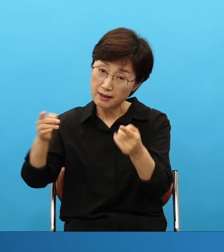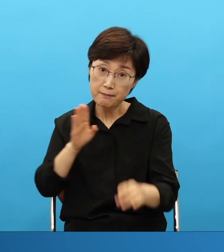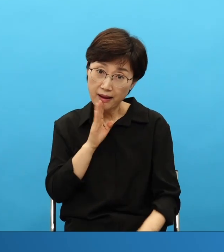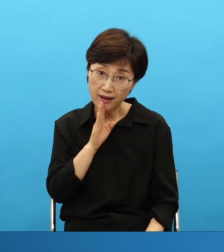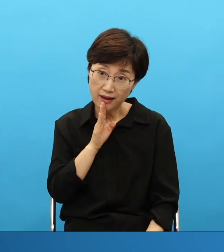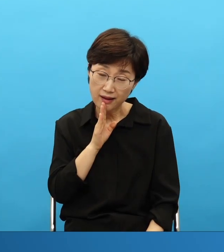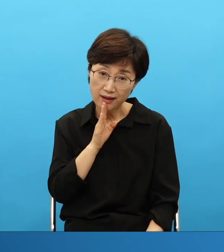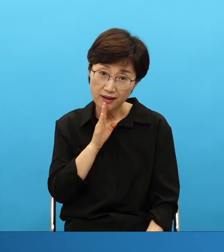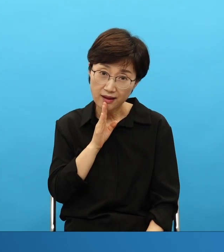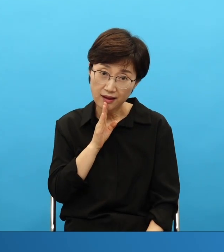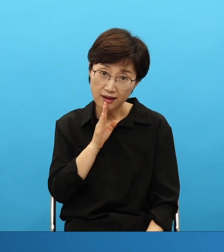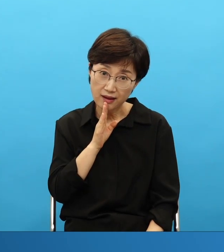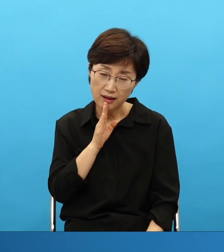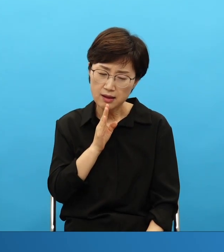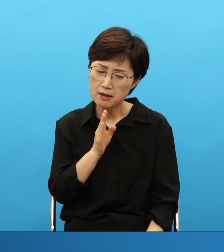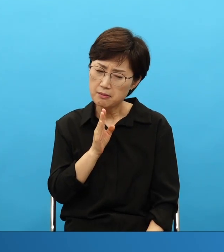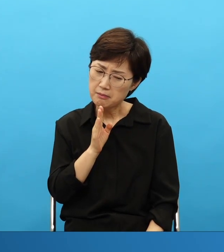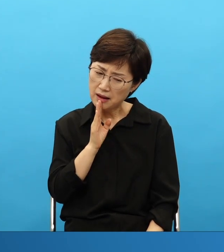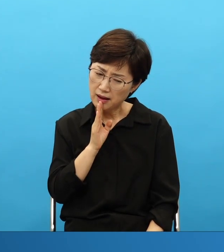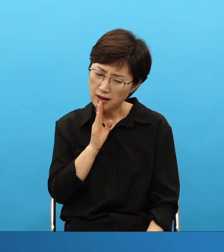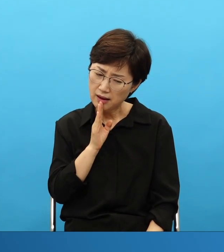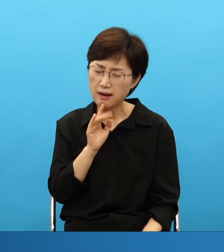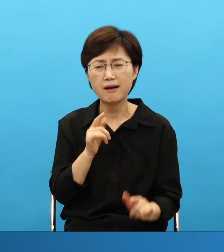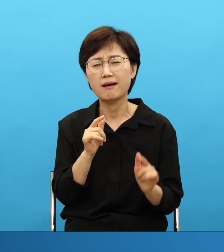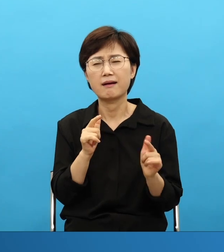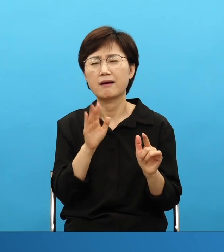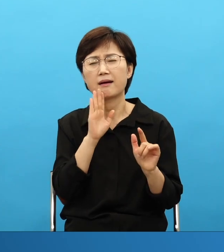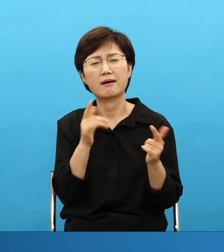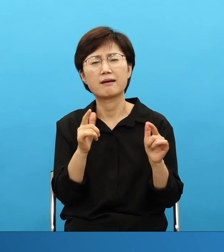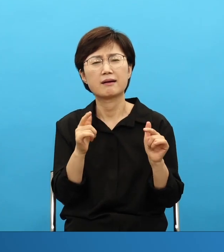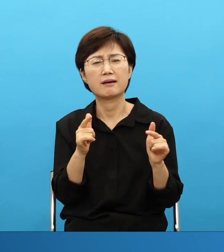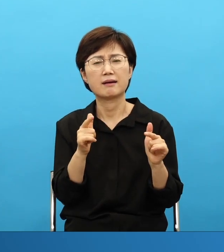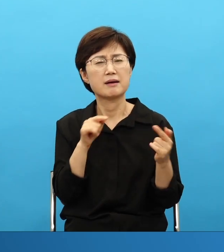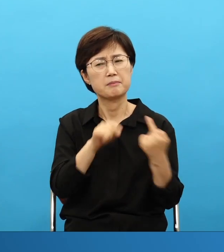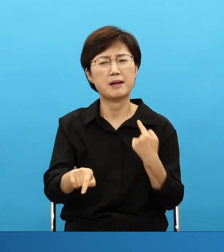국 그말이 맞지만 그 말이